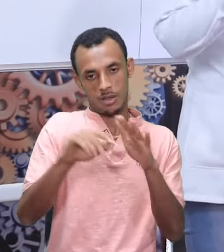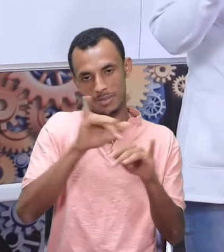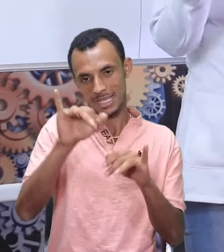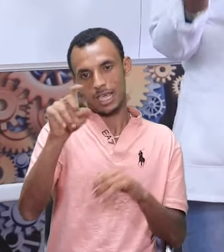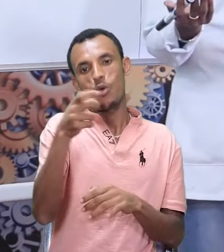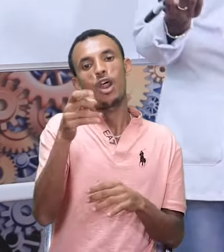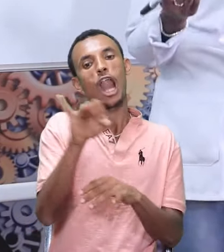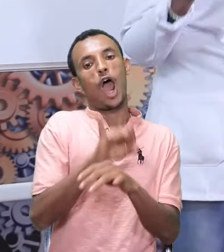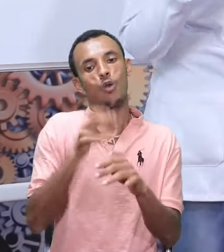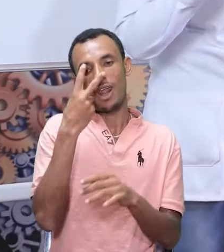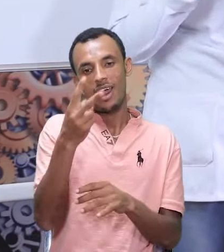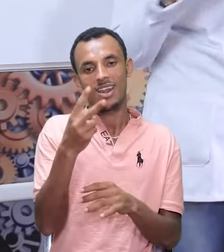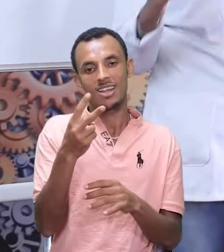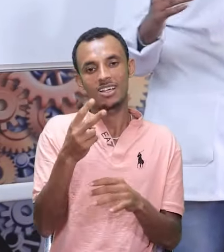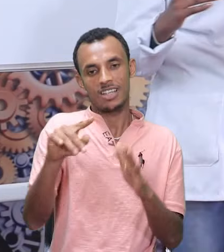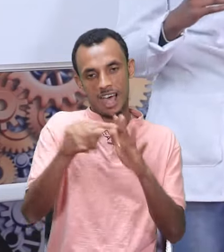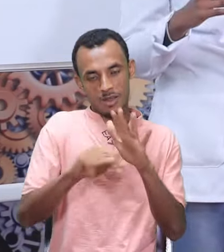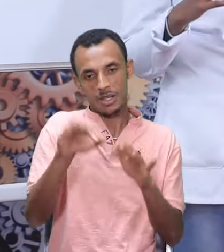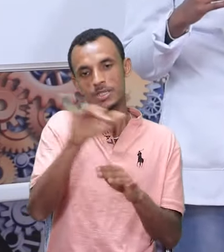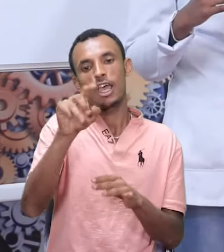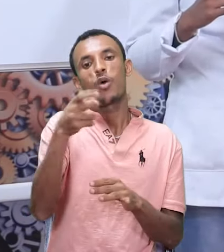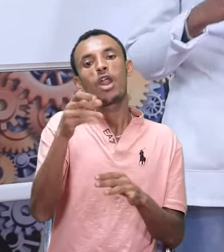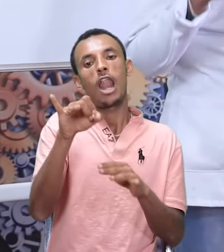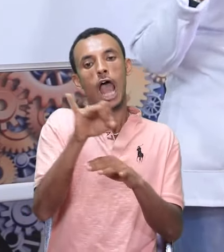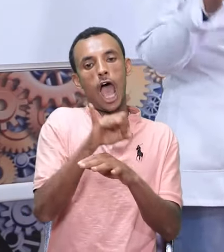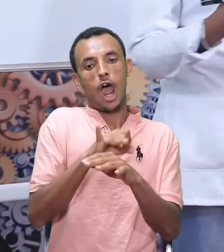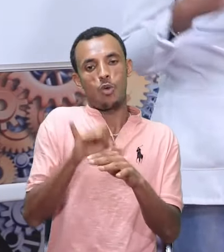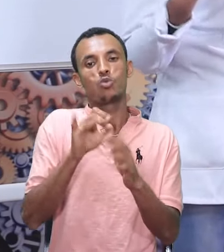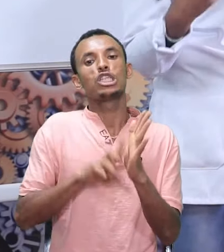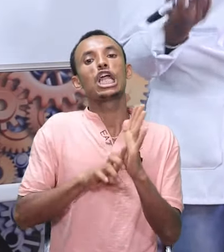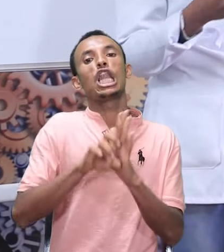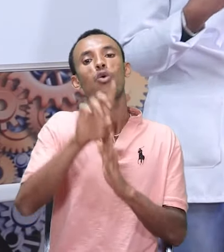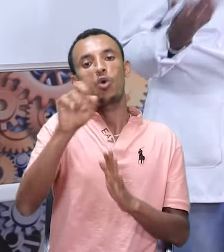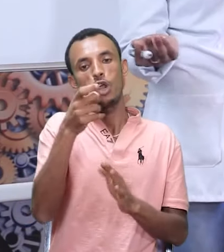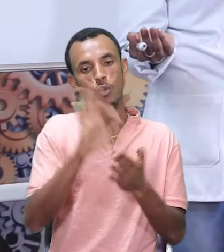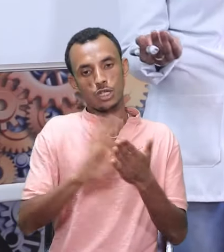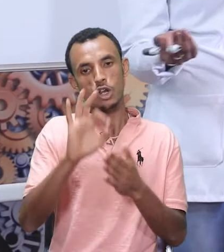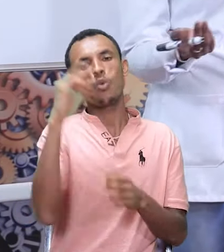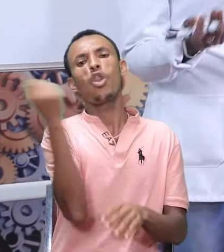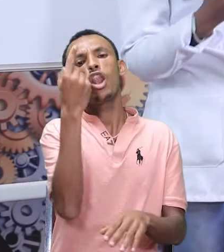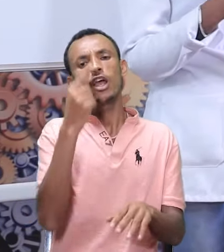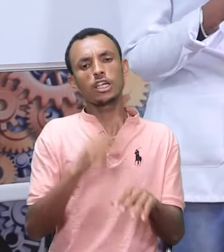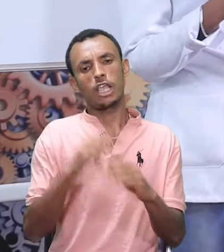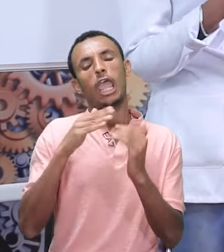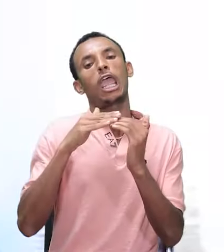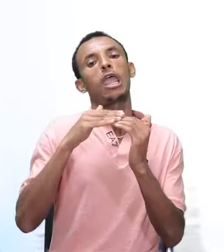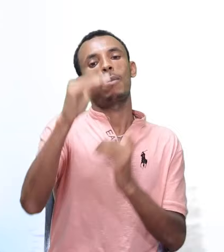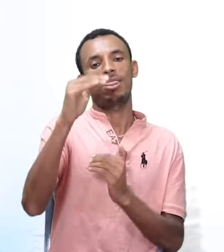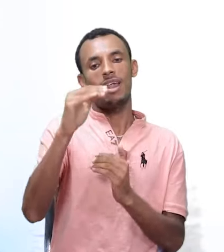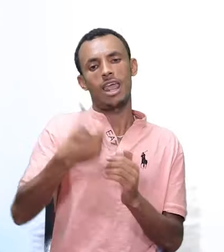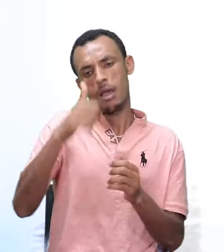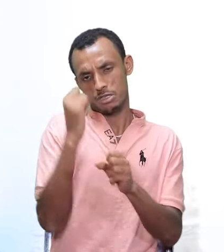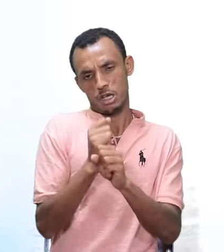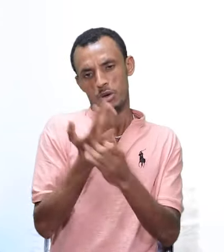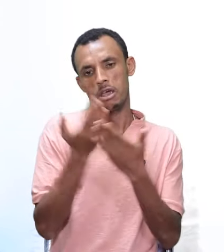ከሆኑልን ለአላቸውን እናያለን። ታህታቸው ተመሳሳይ ከሆነ ለአላቸው ትልቁ የሆነ ቁጥር ምን ጊዜም ይበልጣል። ምንም ሌላ ምንሰራው ነገር